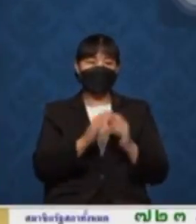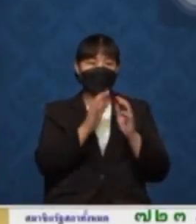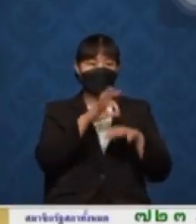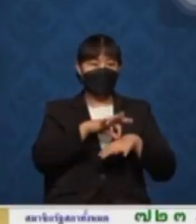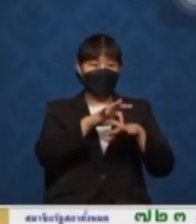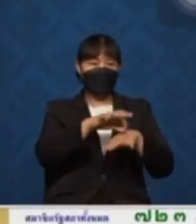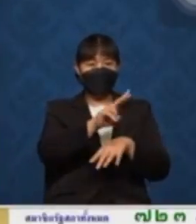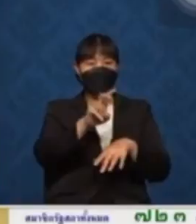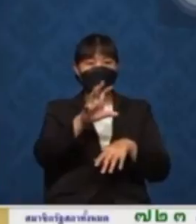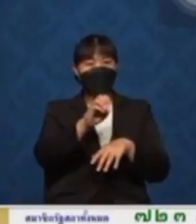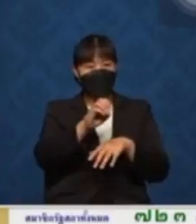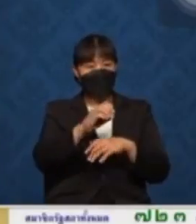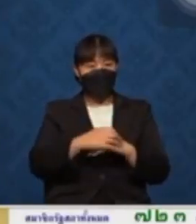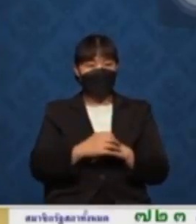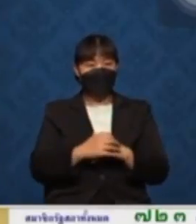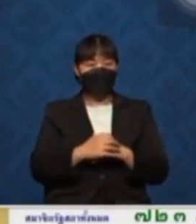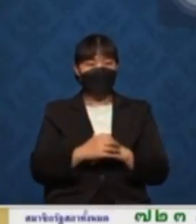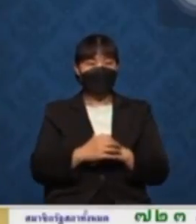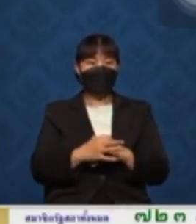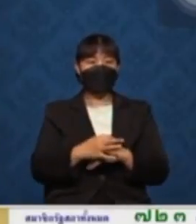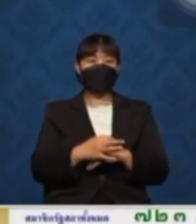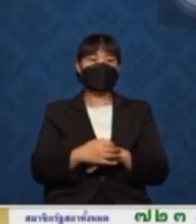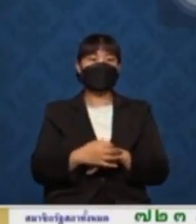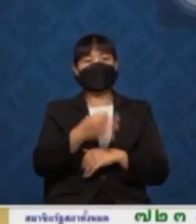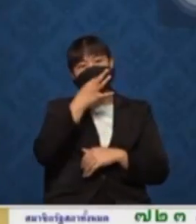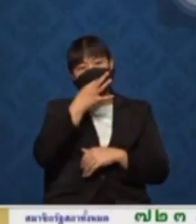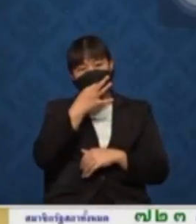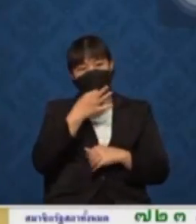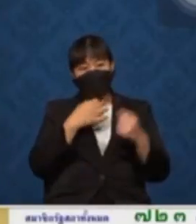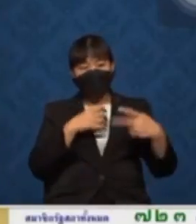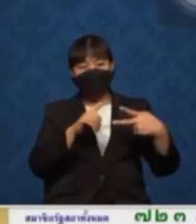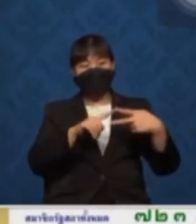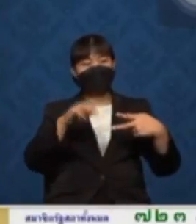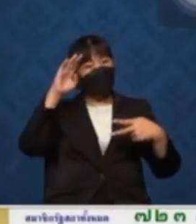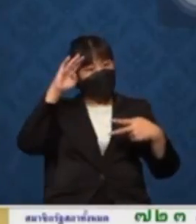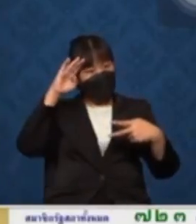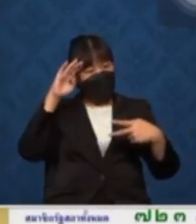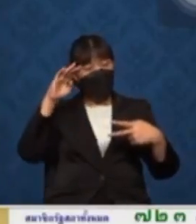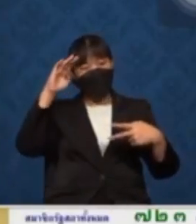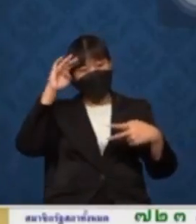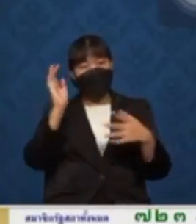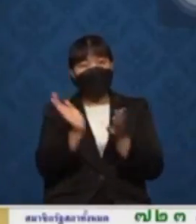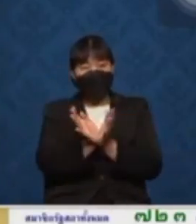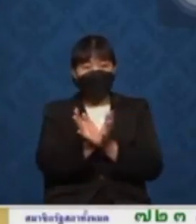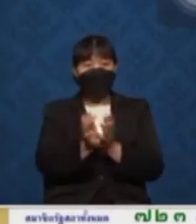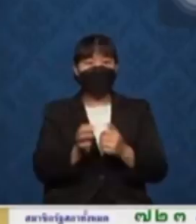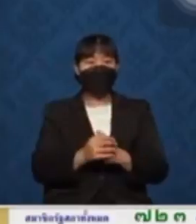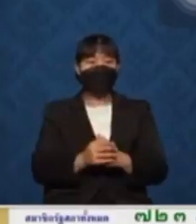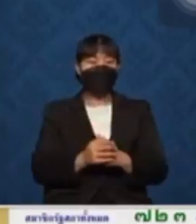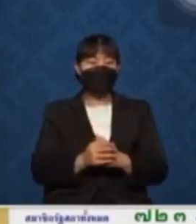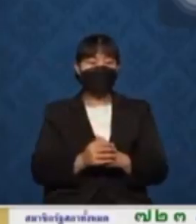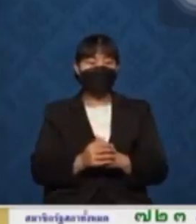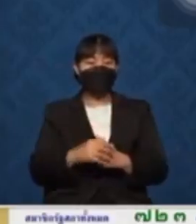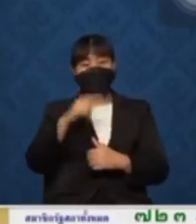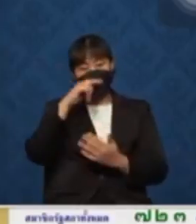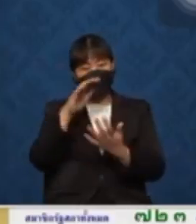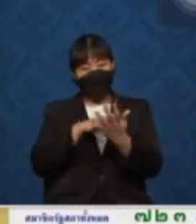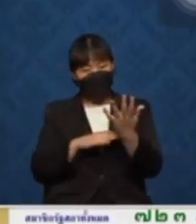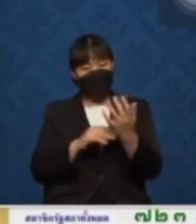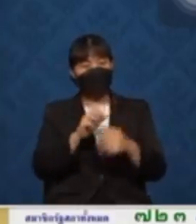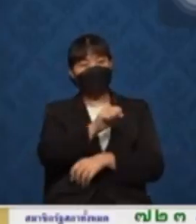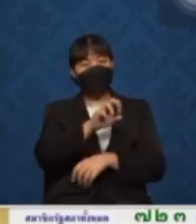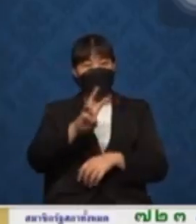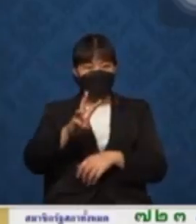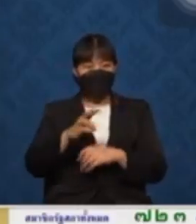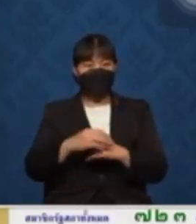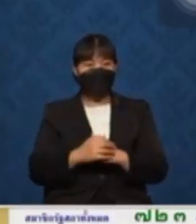มีเกือบครึ่งครับที่ประกอบแค่2อาชีพก็คือทหารและก็ตำรวจถ้าท่านจะอ้างนะครับว่าประเทศเราต้องมีสว.เพื่อให้เป็นตัวแทนของจังห